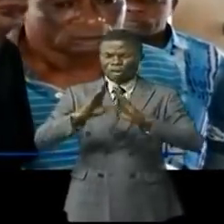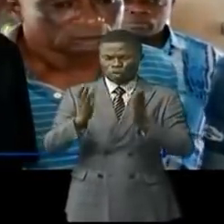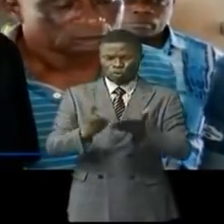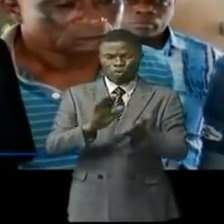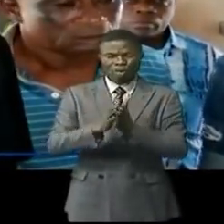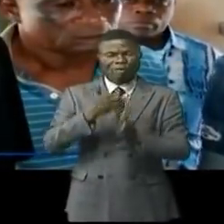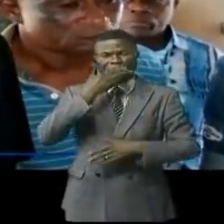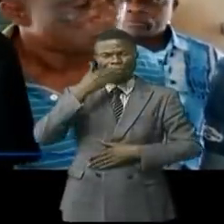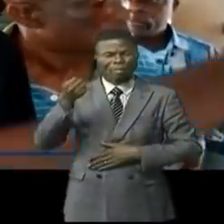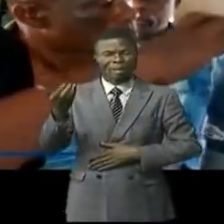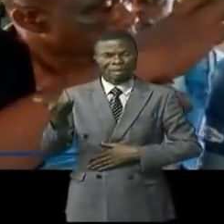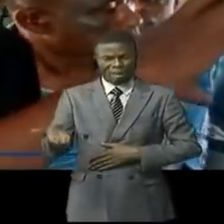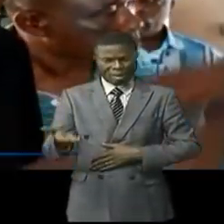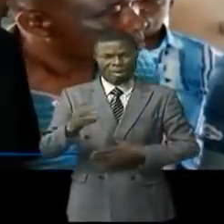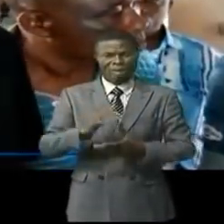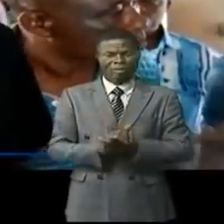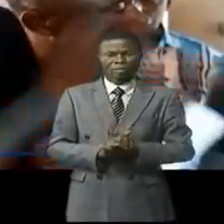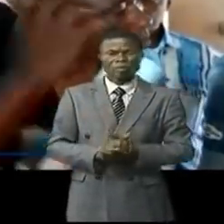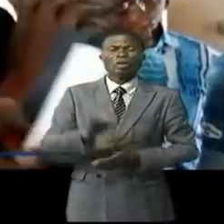travail.